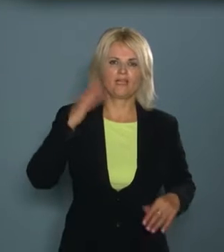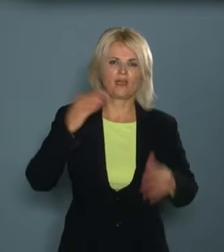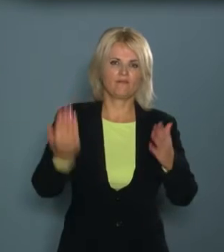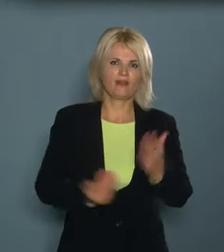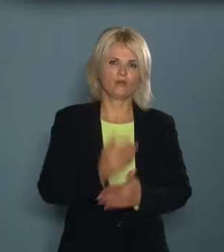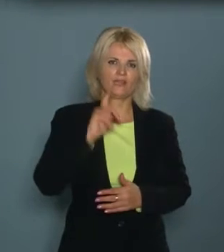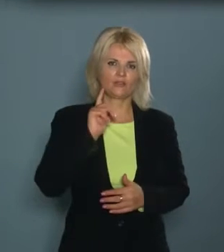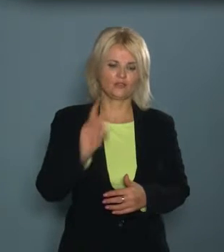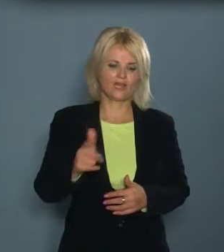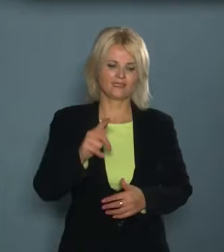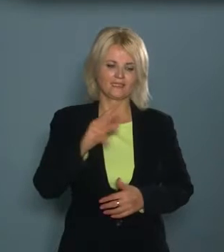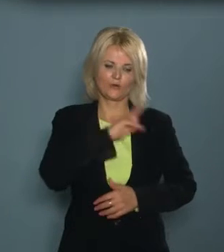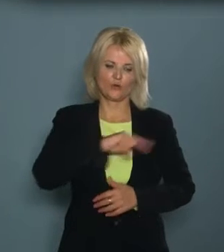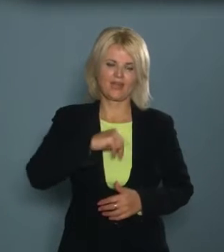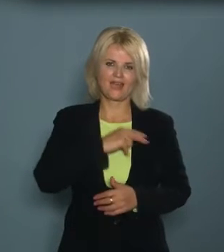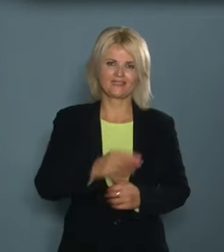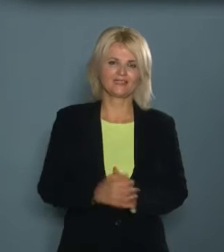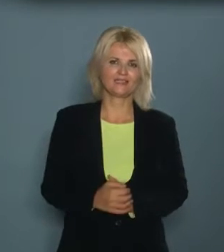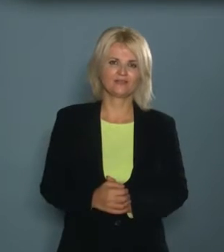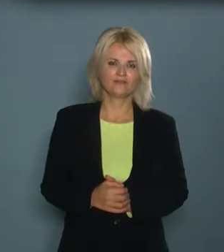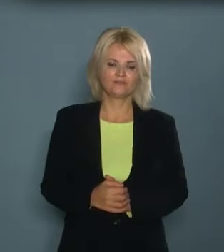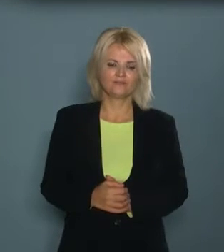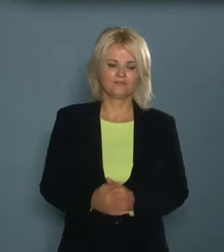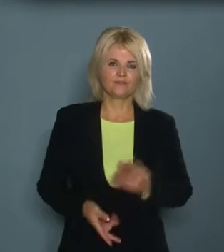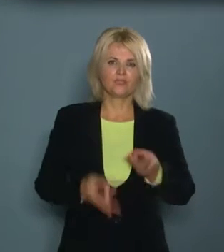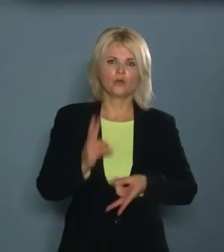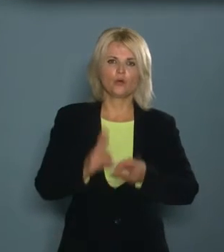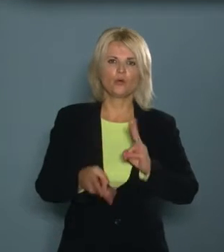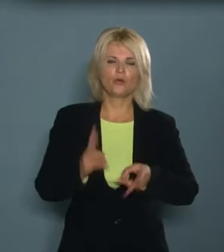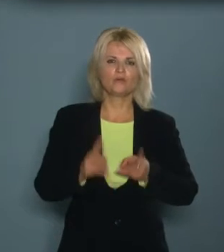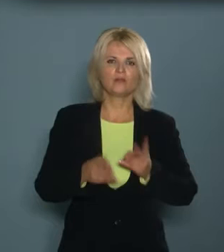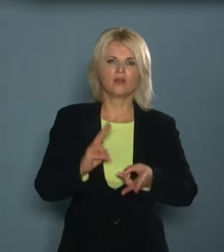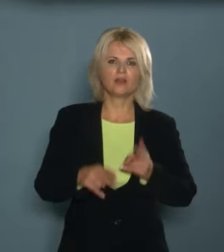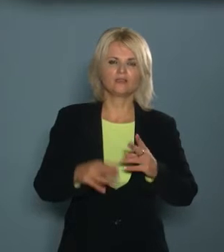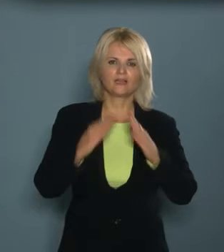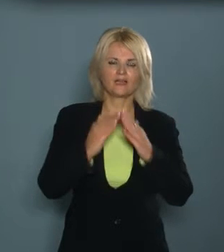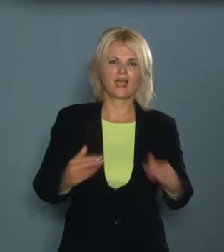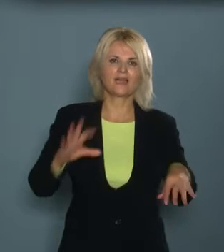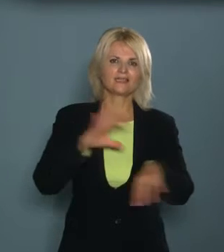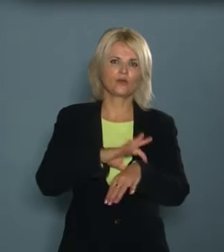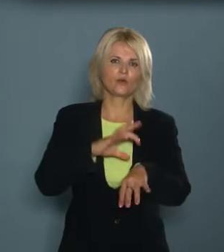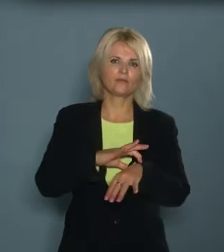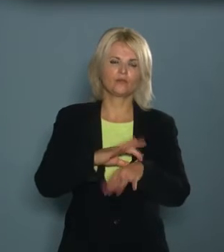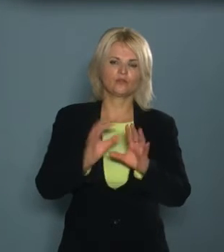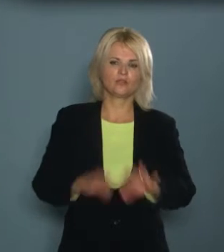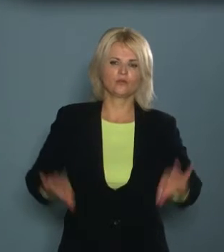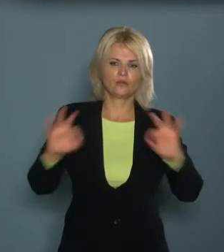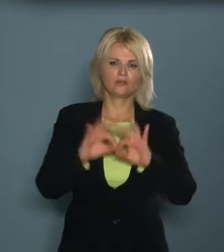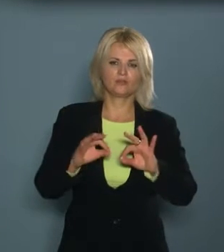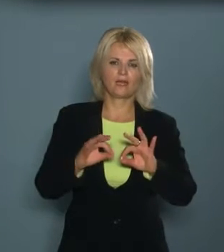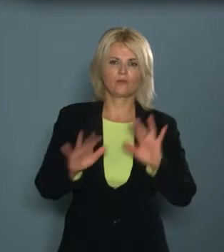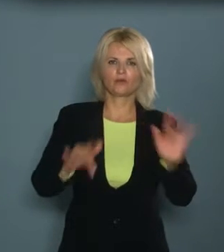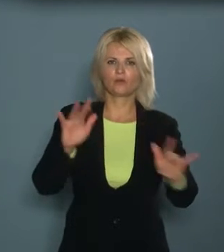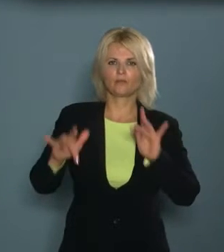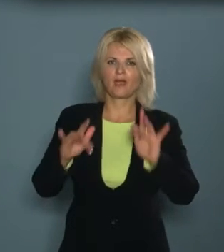is át fog esni majd a kórház. Egyébként, hogy állnak házi orvosokkal? Az országban